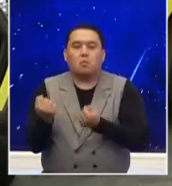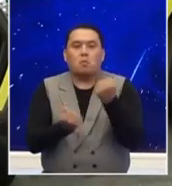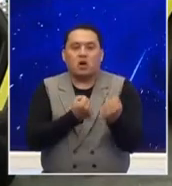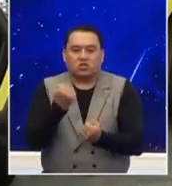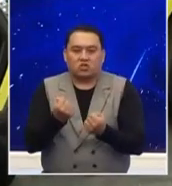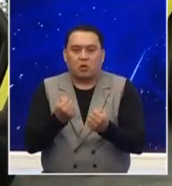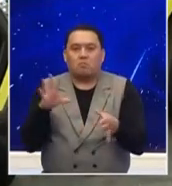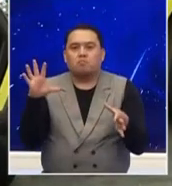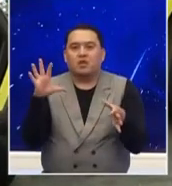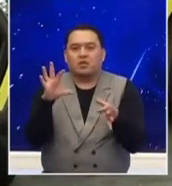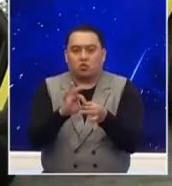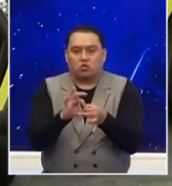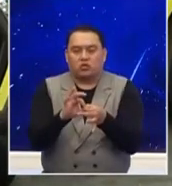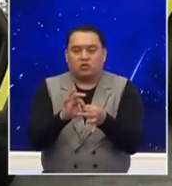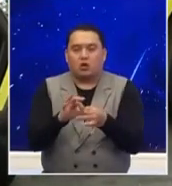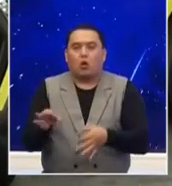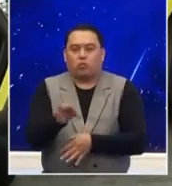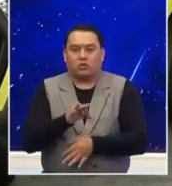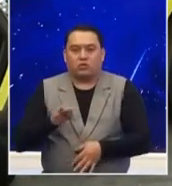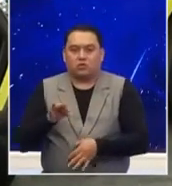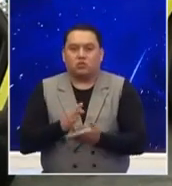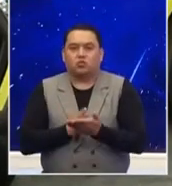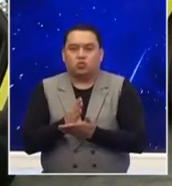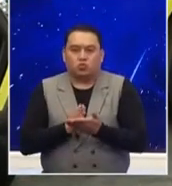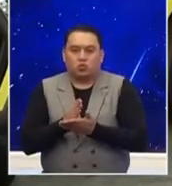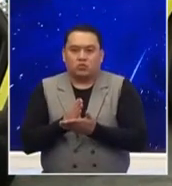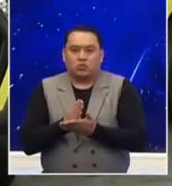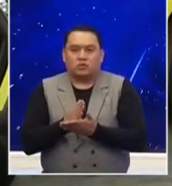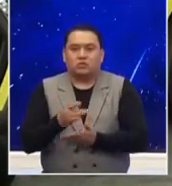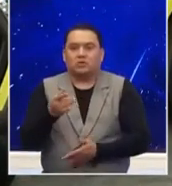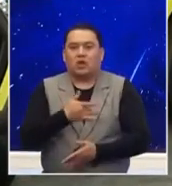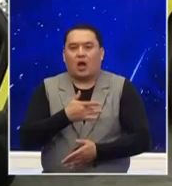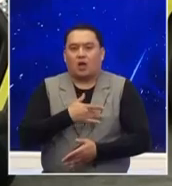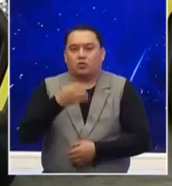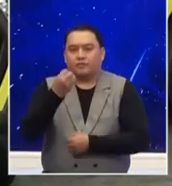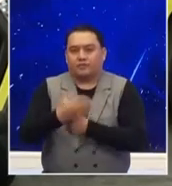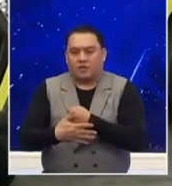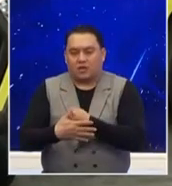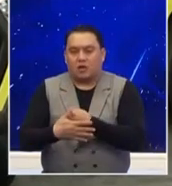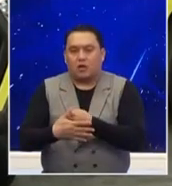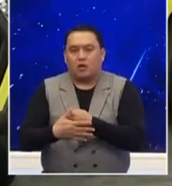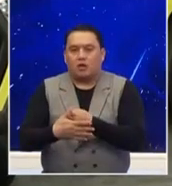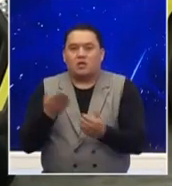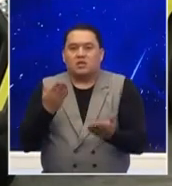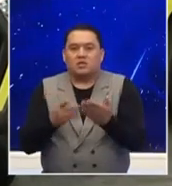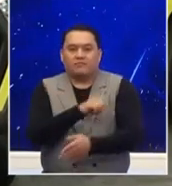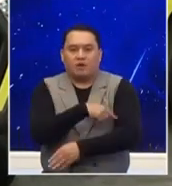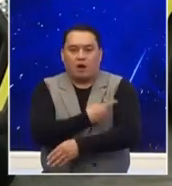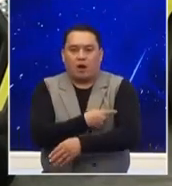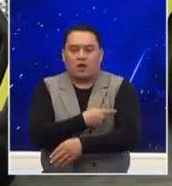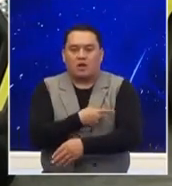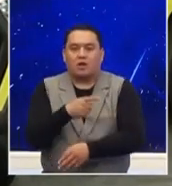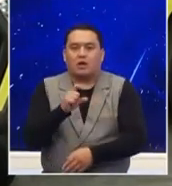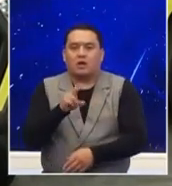и подключили с областными службами, допустим, с кардиоцентром. В прямом эфире, когда врач-фельдшер снимает